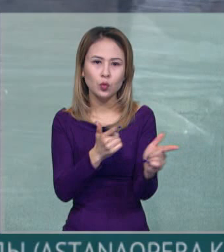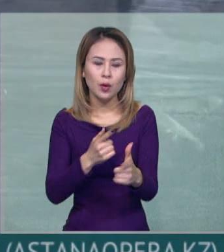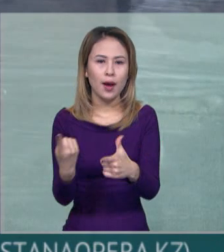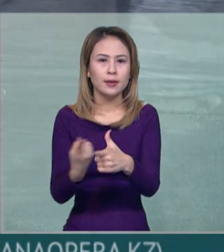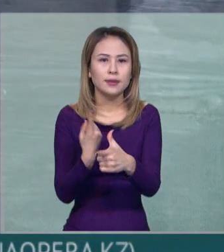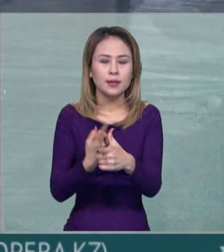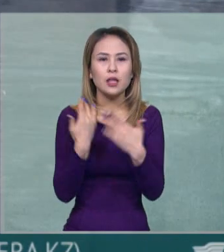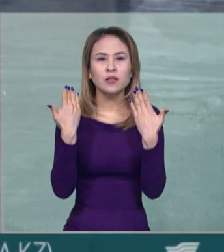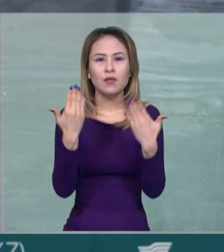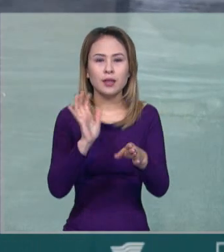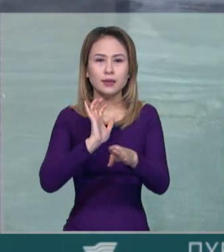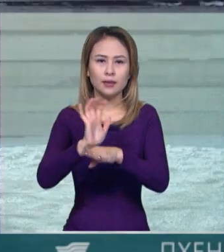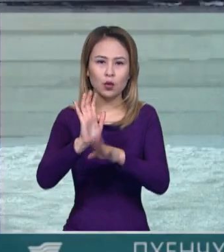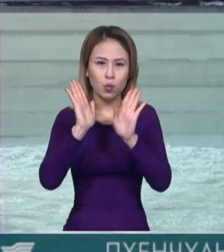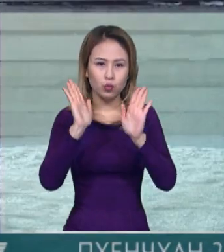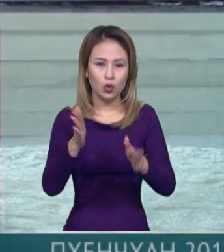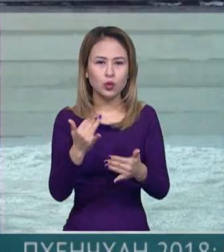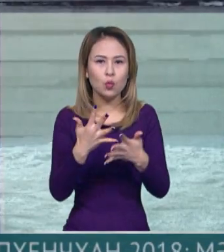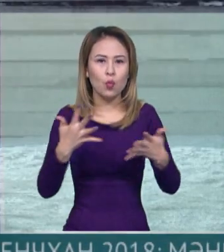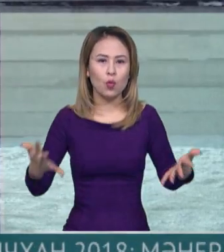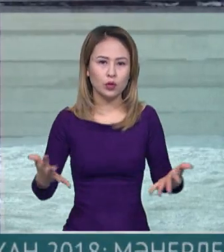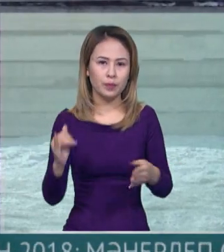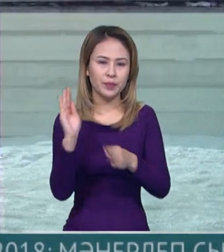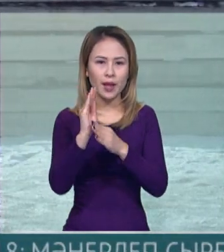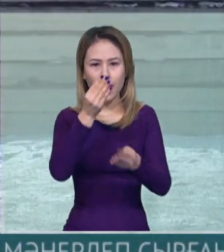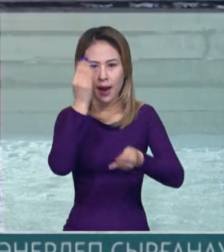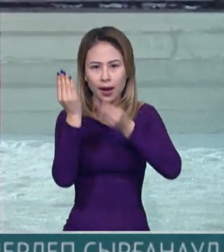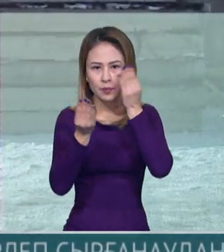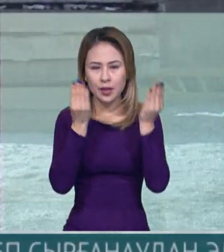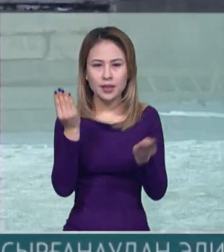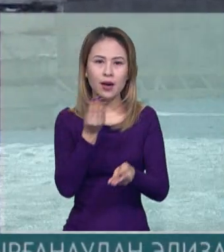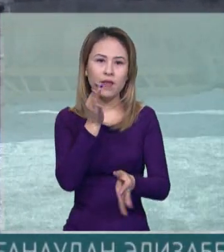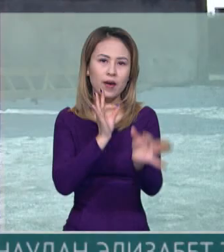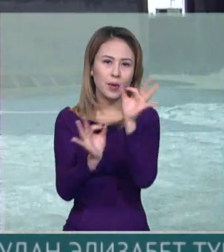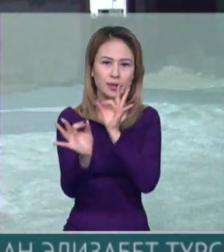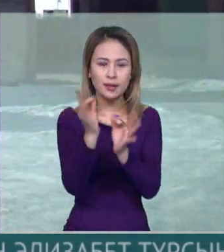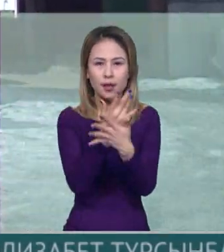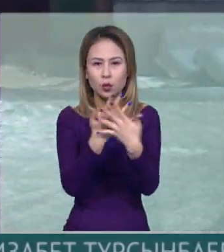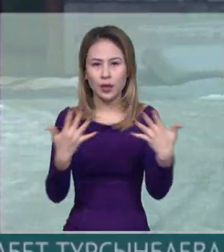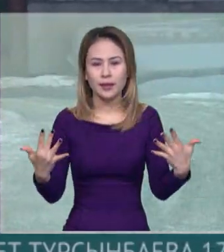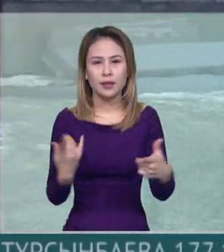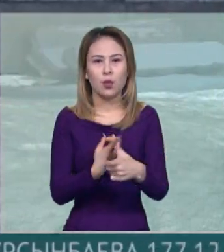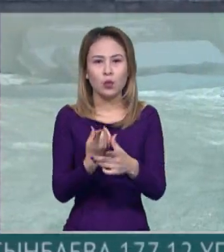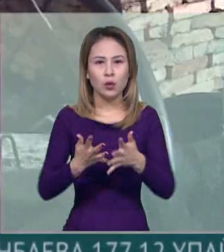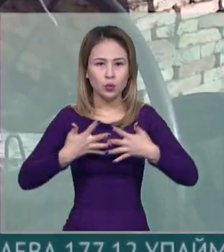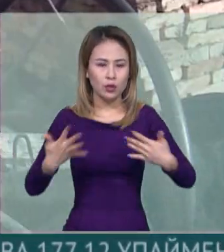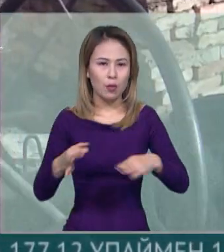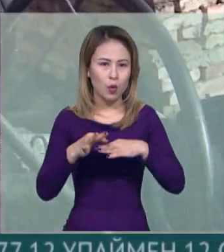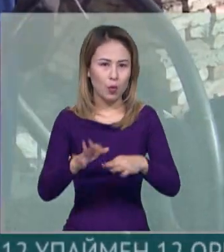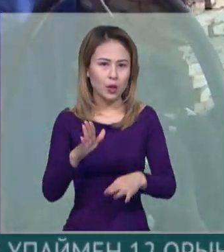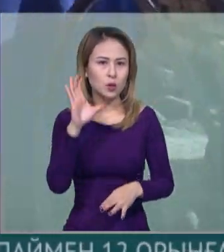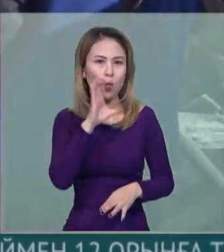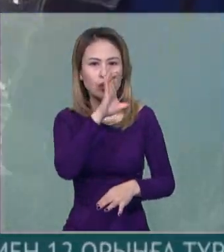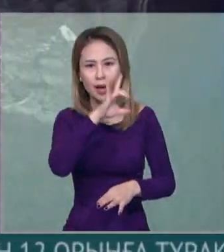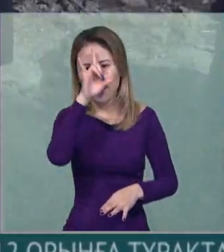өнім аспан асты еліне экспортталмақ, сұраныс та жоғары. Өйткені ол негізінен косметика және фармацевтика саласында кеңінен қолданылады.